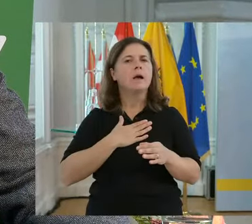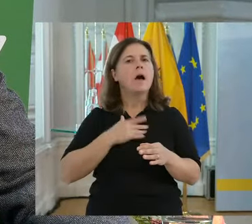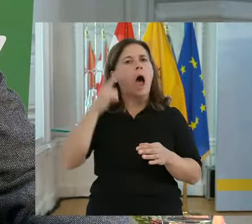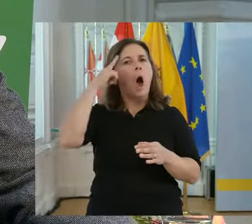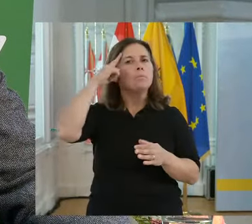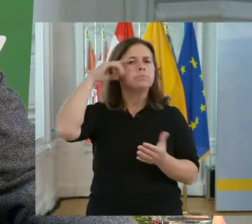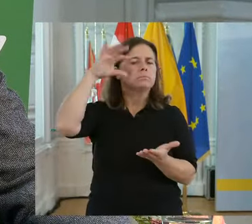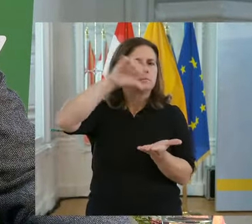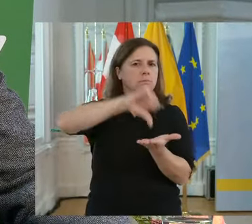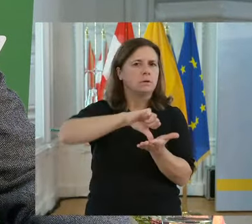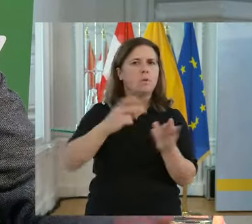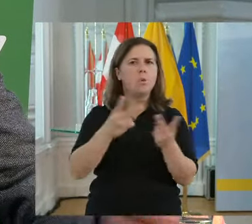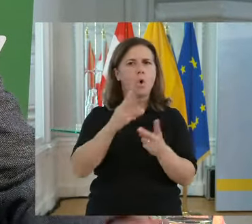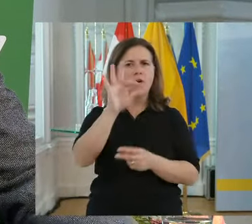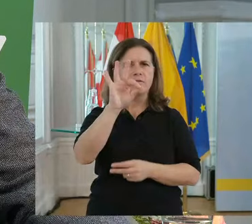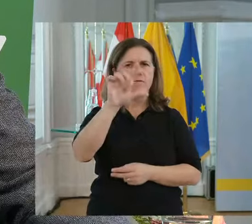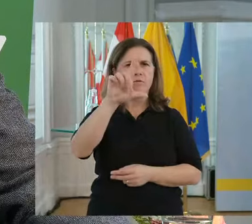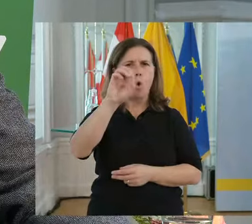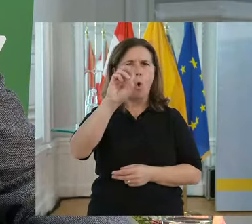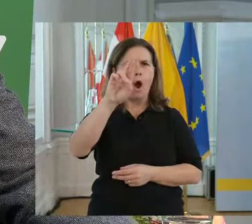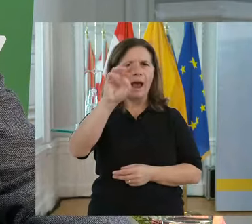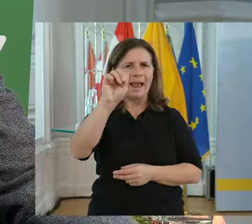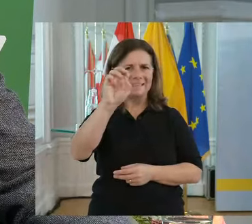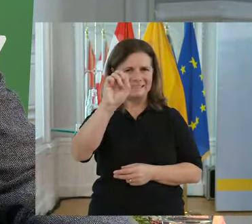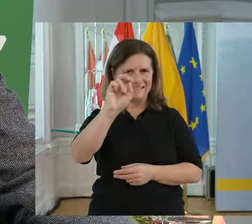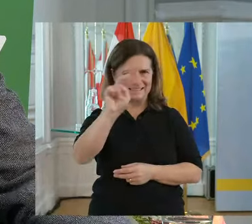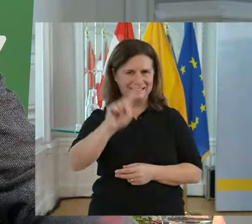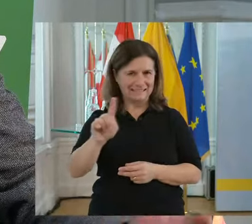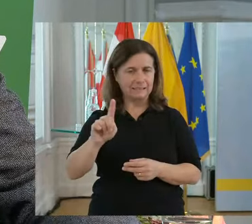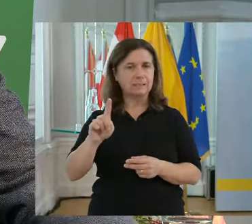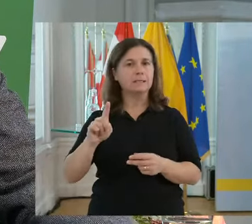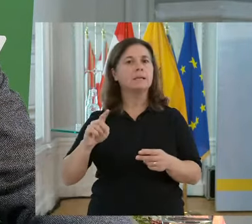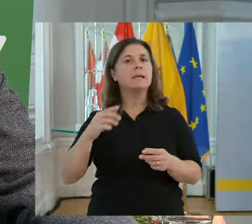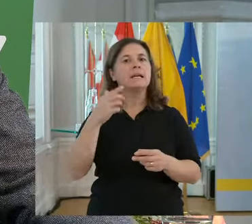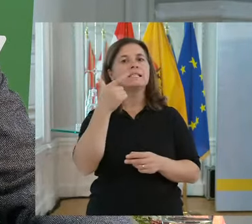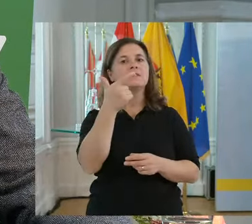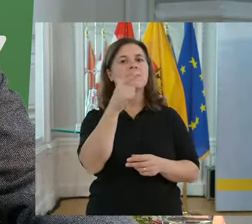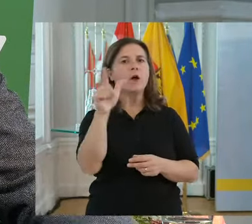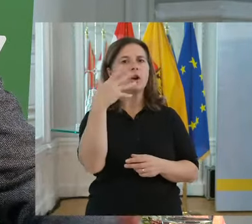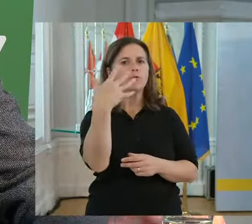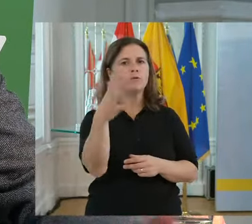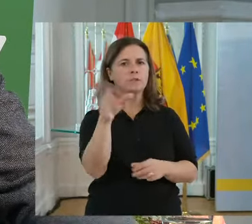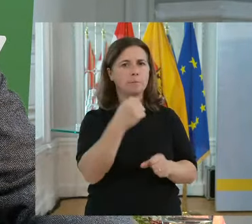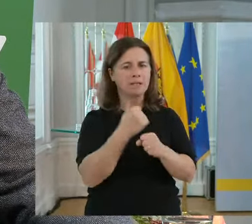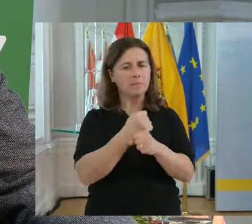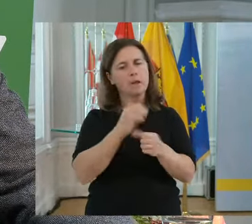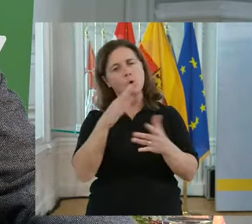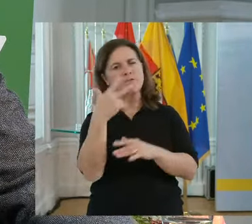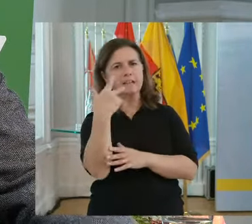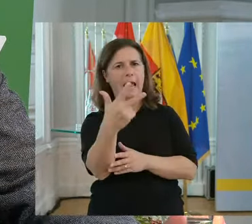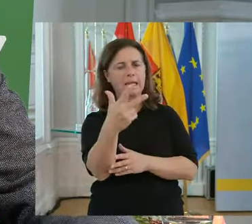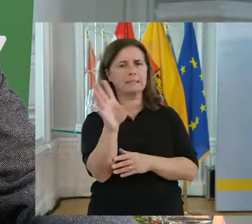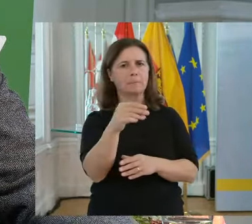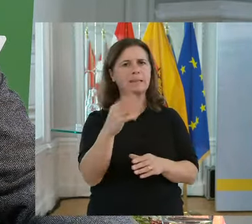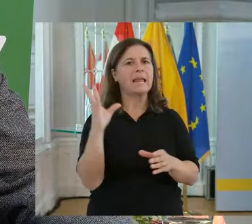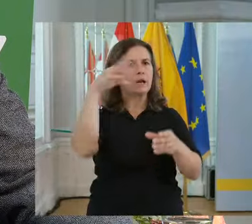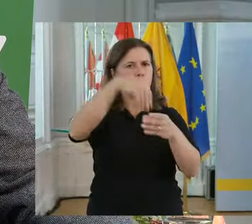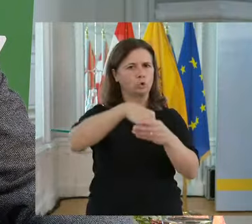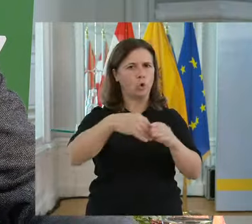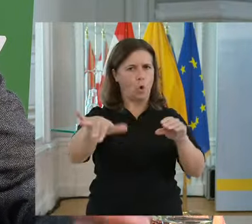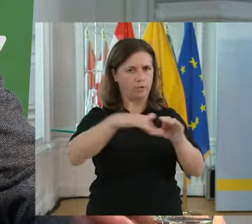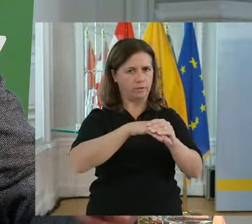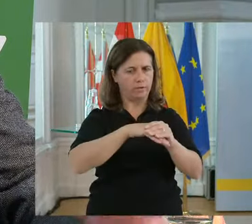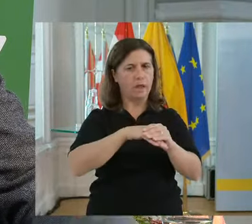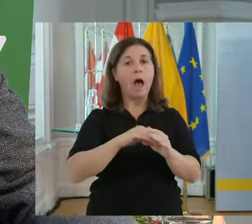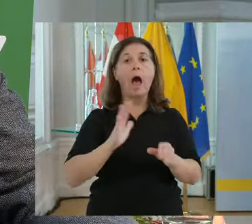in Florenz. Die hat ca. 250 Mitarbeiter. Und von den 250 Mitarbeitern sind ca. 30 Mitarbeiter mit Inklusion beschäftigt.